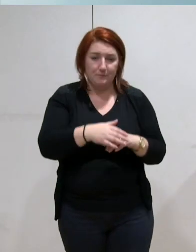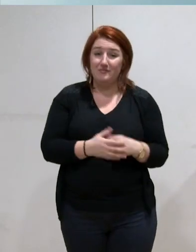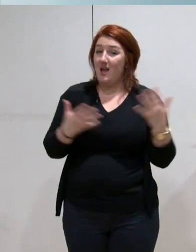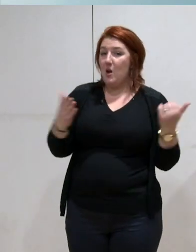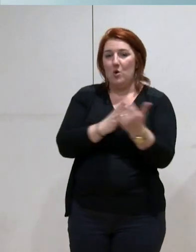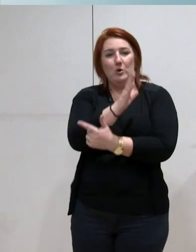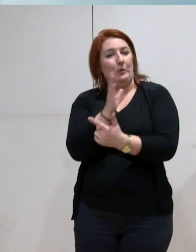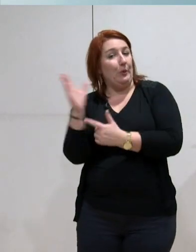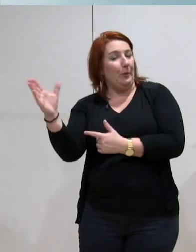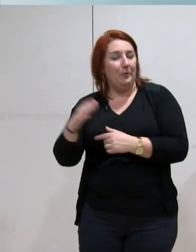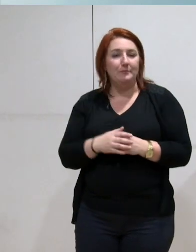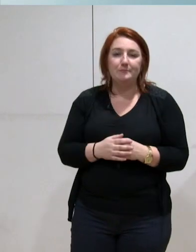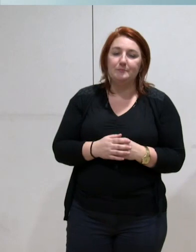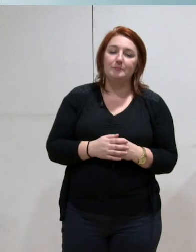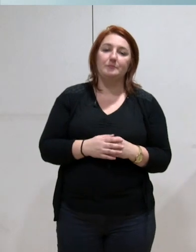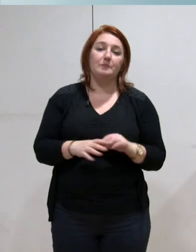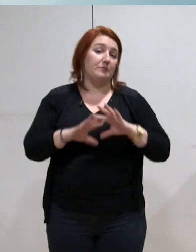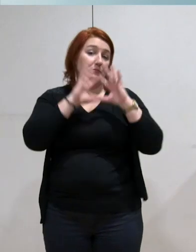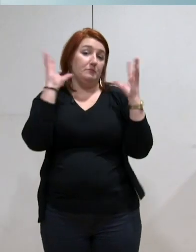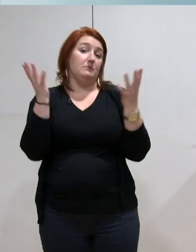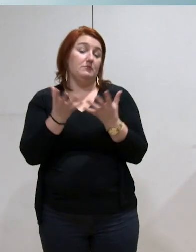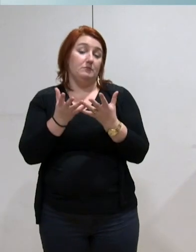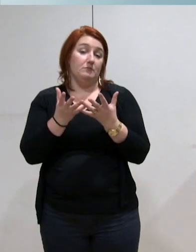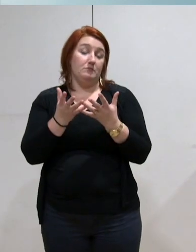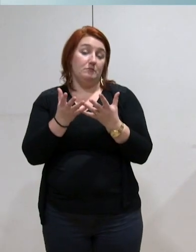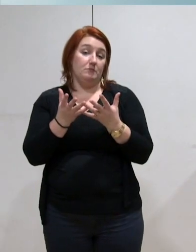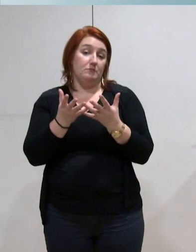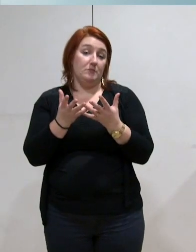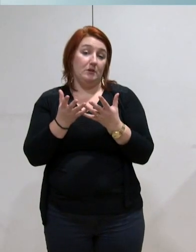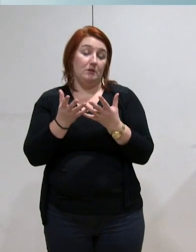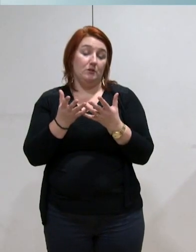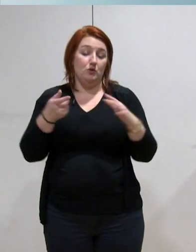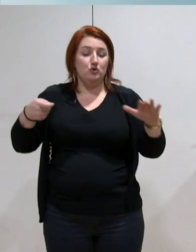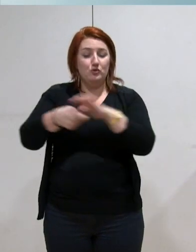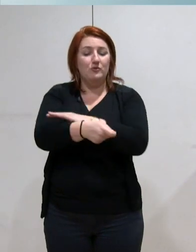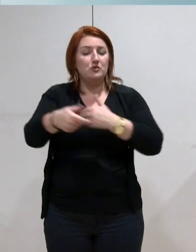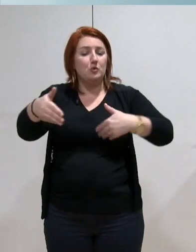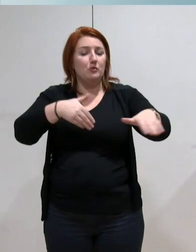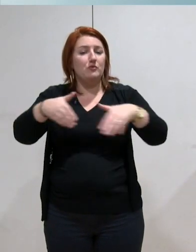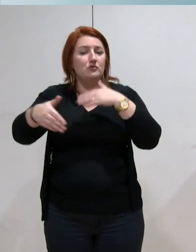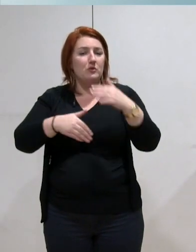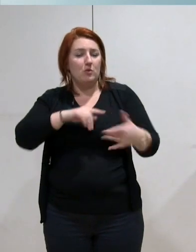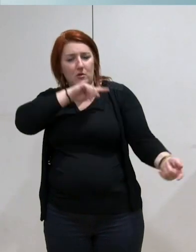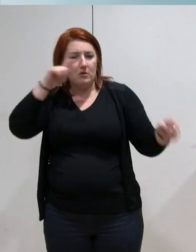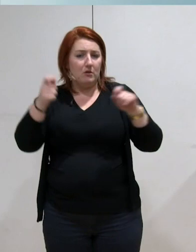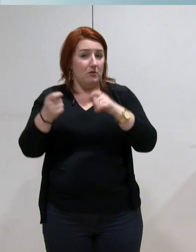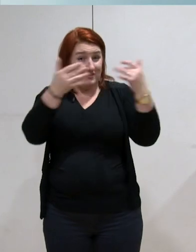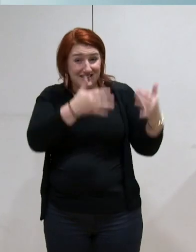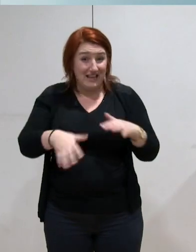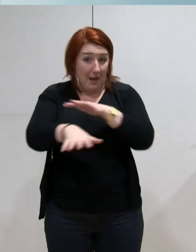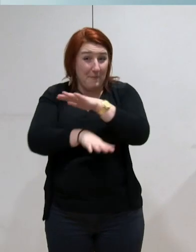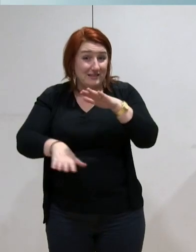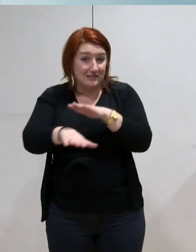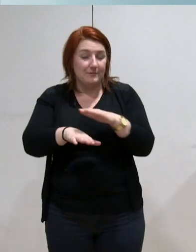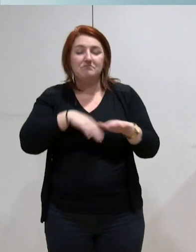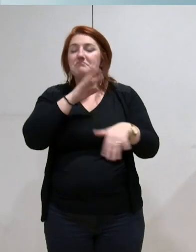éléments constitue l'essentiel de la base de calcul du de la subvention de fonctionnement que vous revisitez et quel est donc le